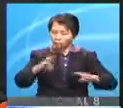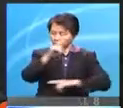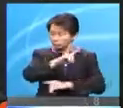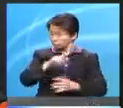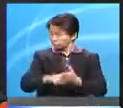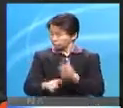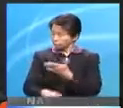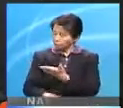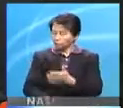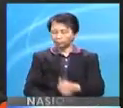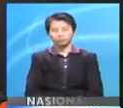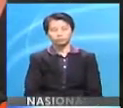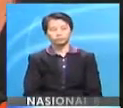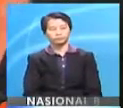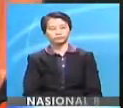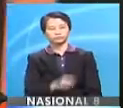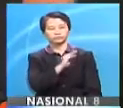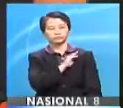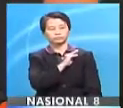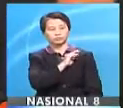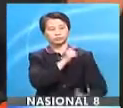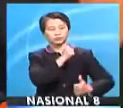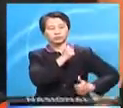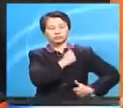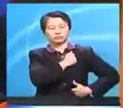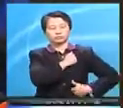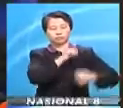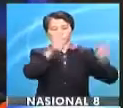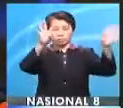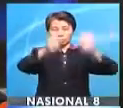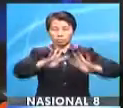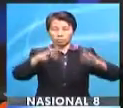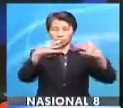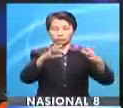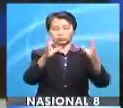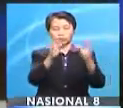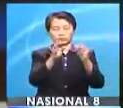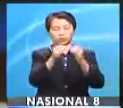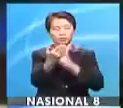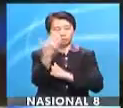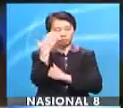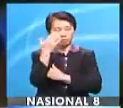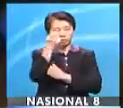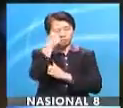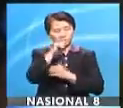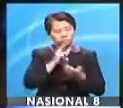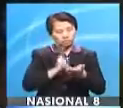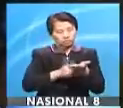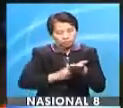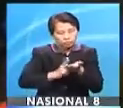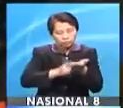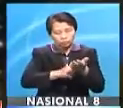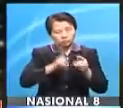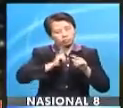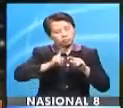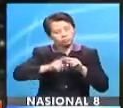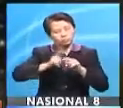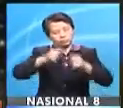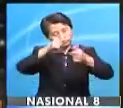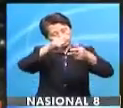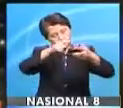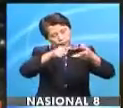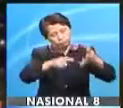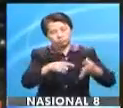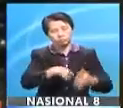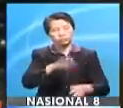ini. Menteri-menteri Pertahanan ASEAN telah bertemu pada pagi tadi untuk membincangkan pelbagai isu